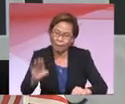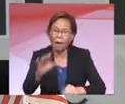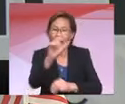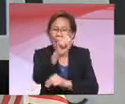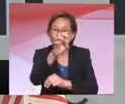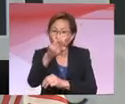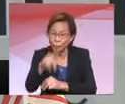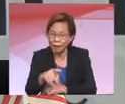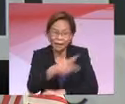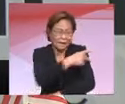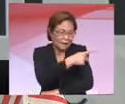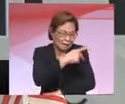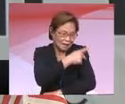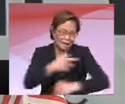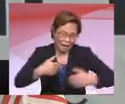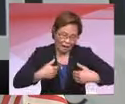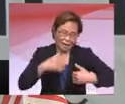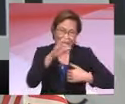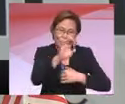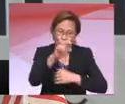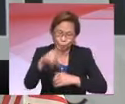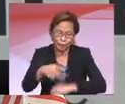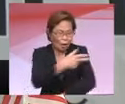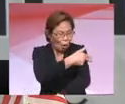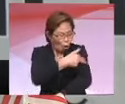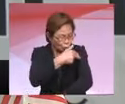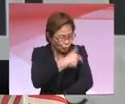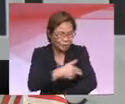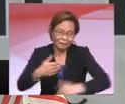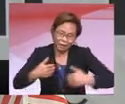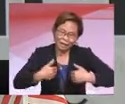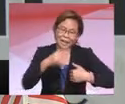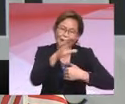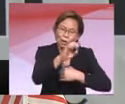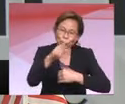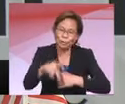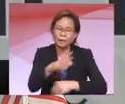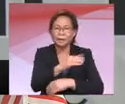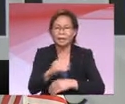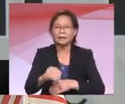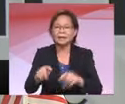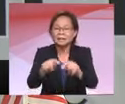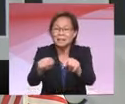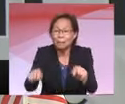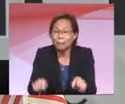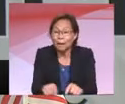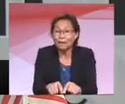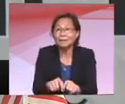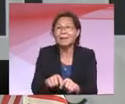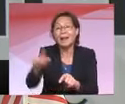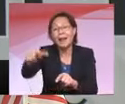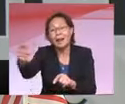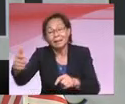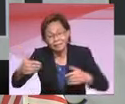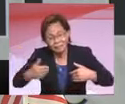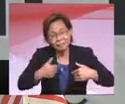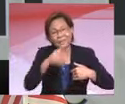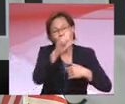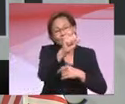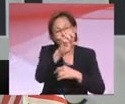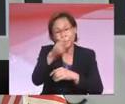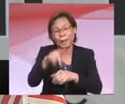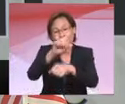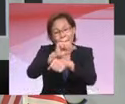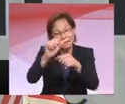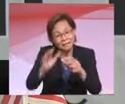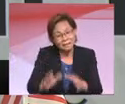di klinik ada SOP dia, di hospital ada SOP dia, dan di lapangan juga ada SOP-nya. Jadi